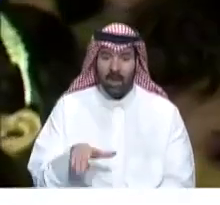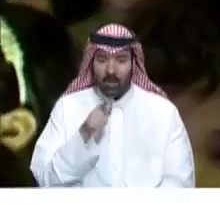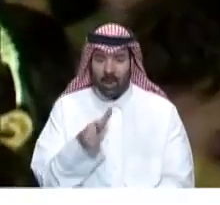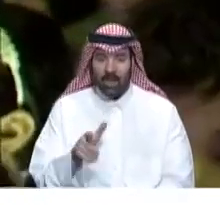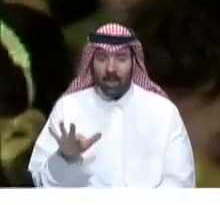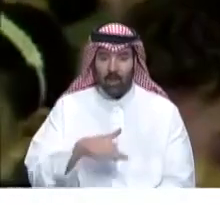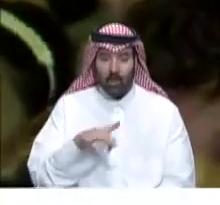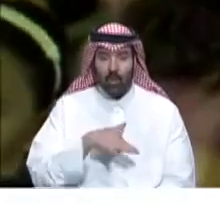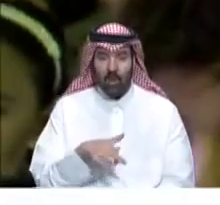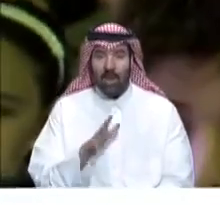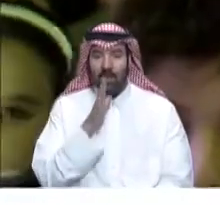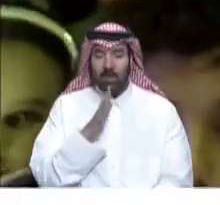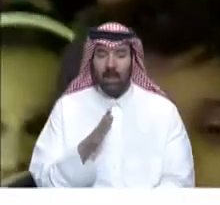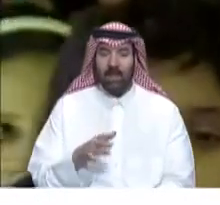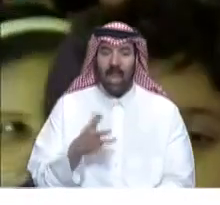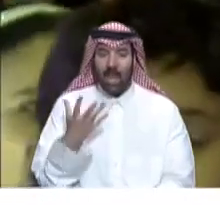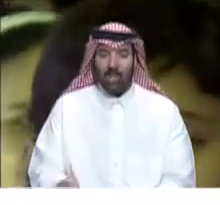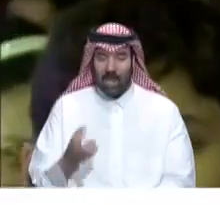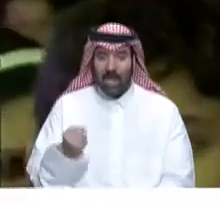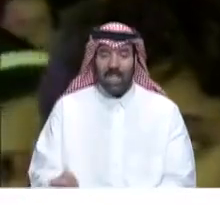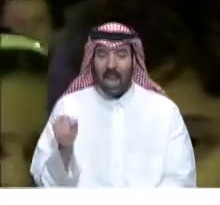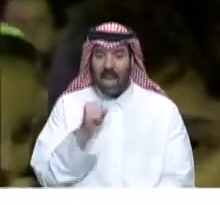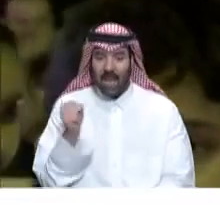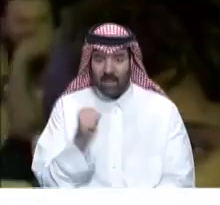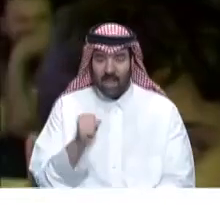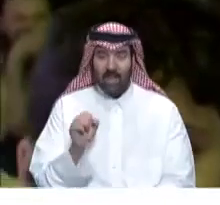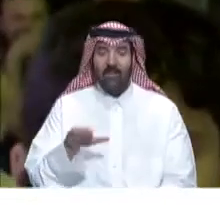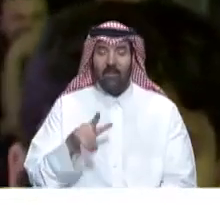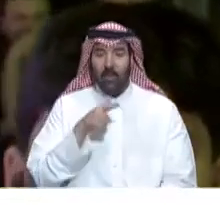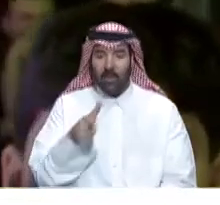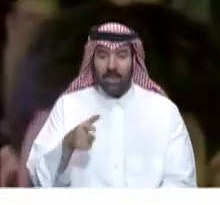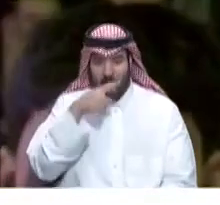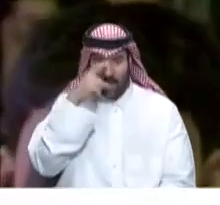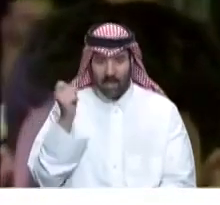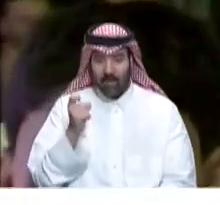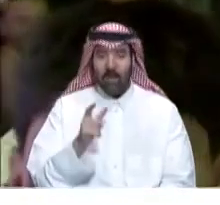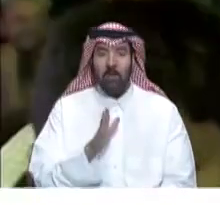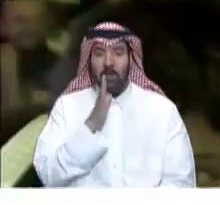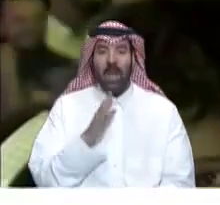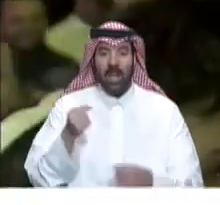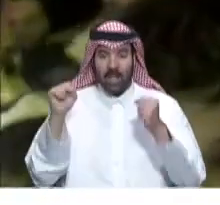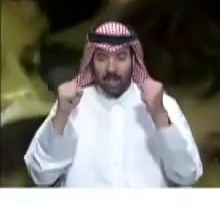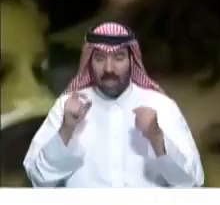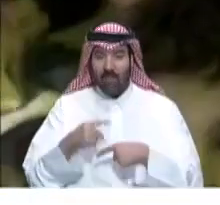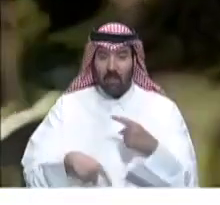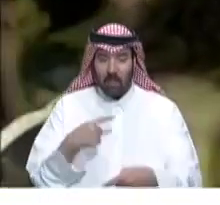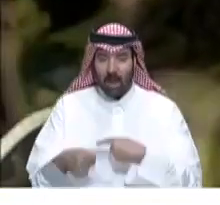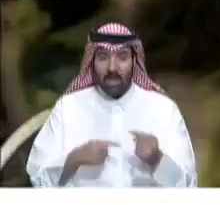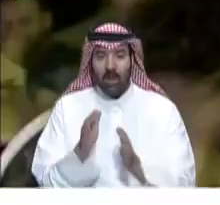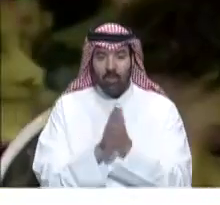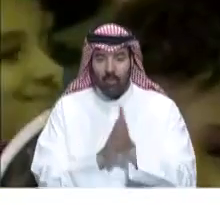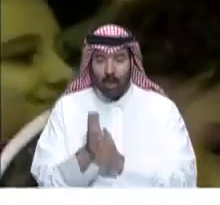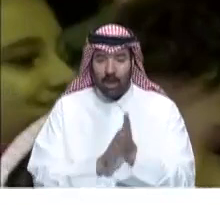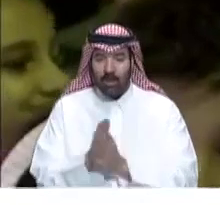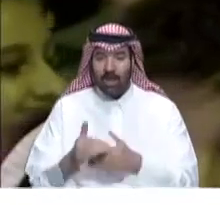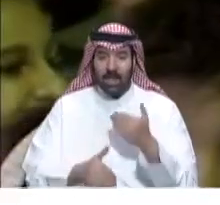الزهور كمواسم المناسبات الوطنية الأعياد الصيف طبعا الجهود تكون مكثفة والجهد